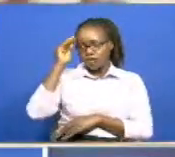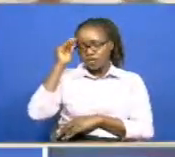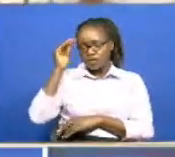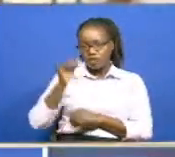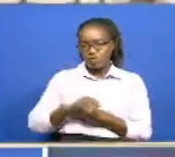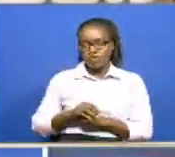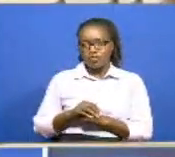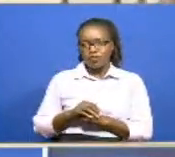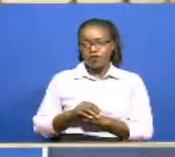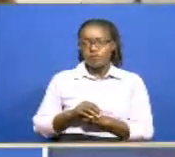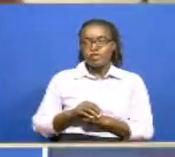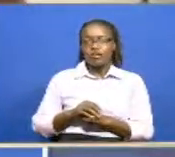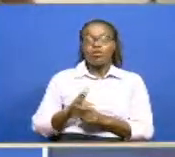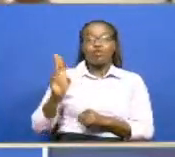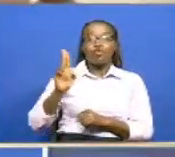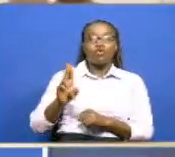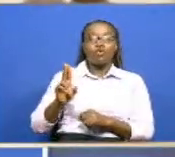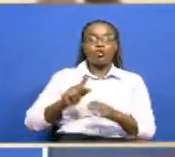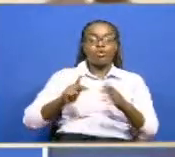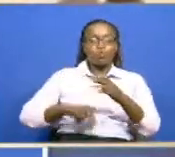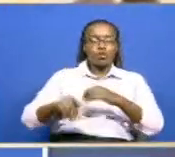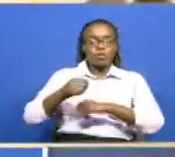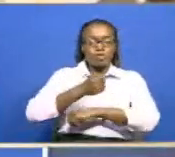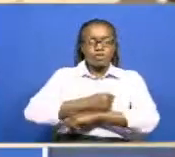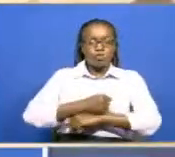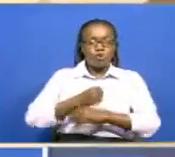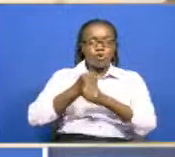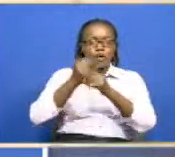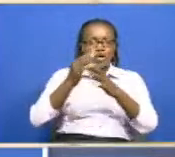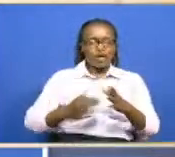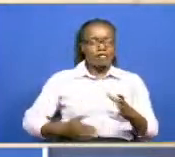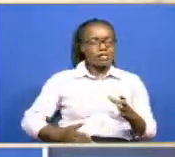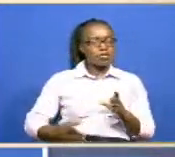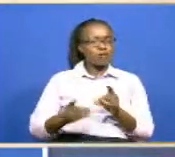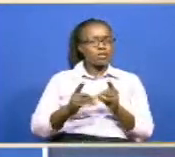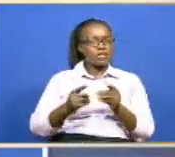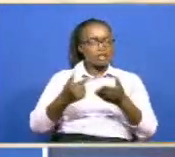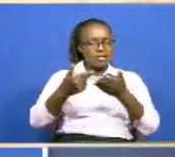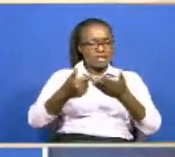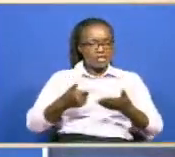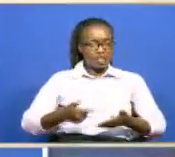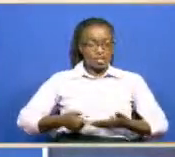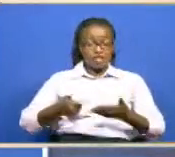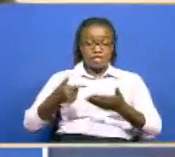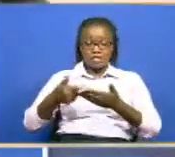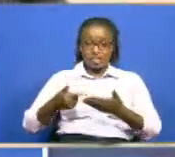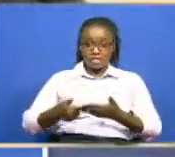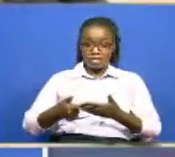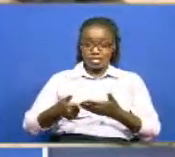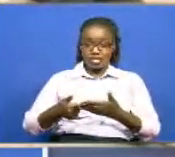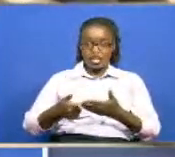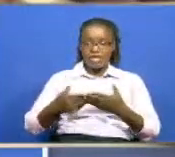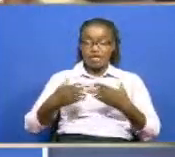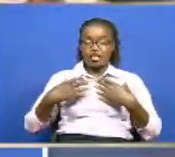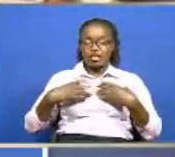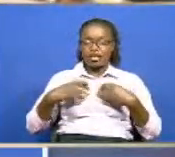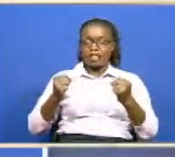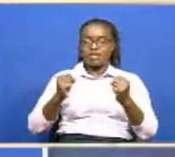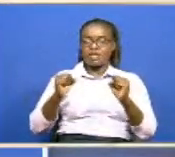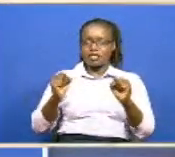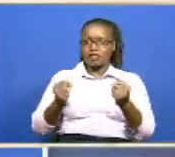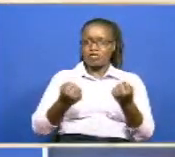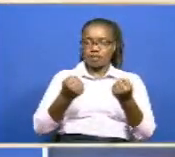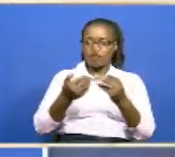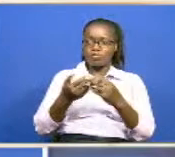Katika shule ya msingi ya Uhuru, wafanyikazi walikutana ili kujadiliana kanuni za usalama kabla ya kufunguliwa kwa shule.